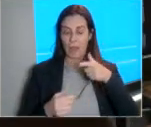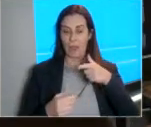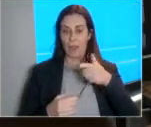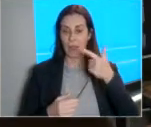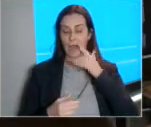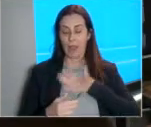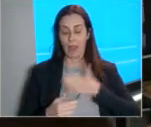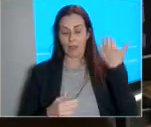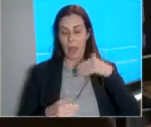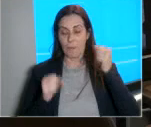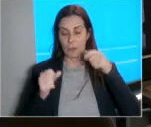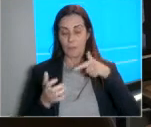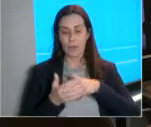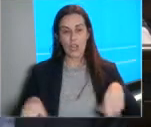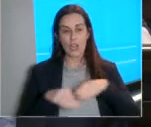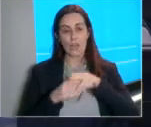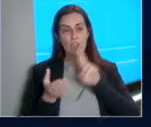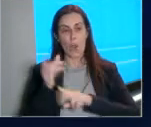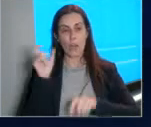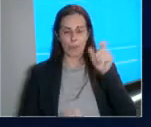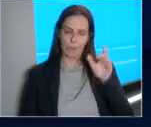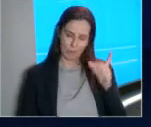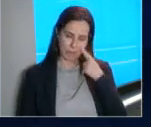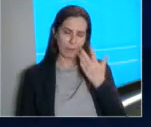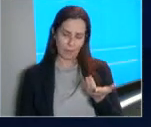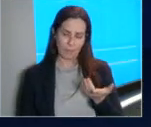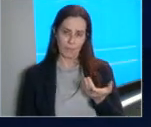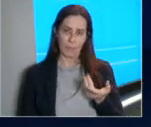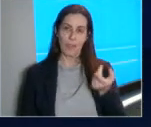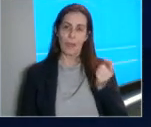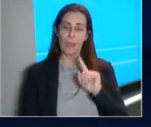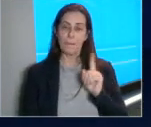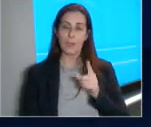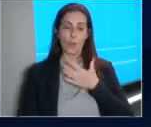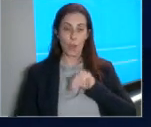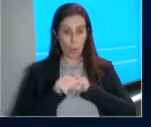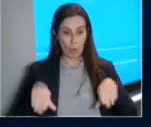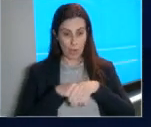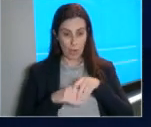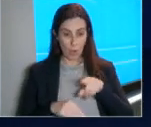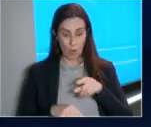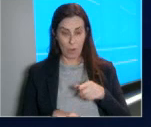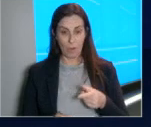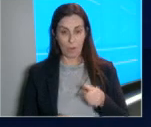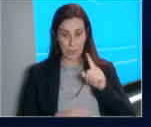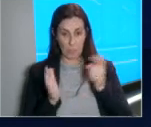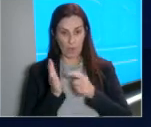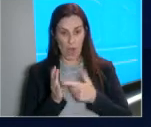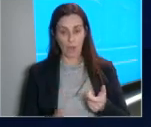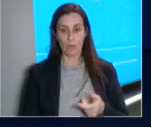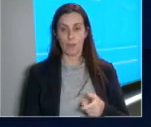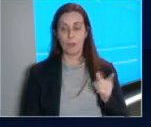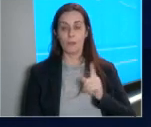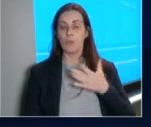למען שלום, למען זכויות אדם. השאלה אם זה למען שלום, כי תראה. מי שעומד עם השלום אמור להיות מחוקר במדינה הזאת. אבל תשמע.